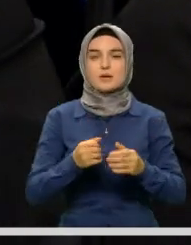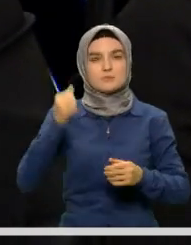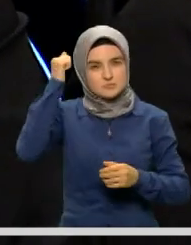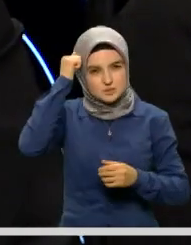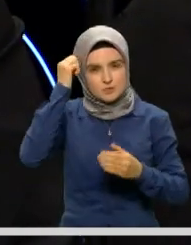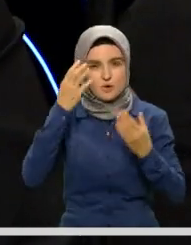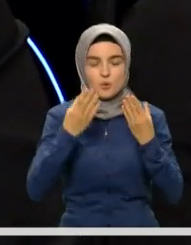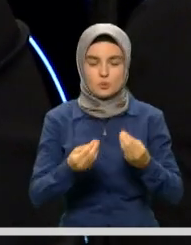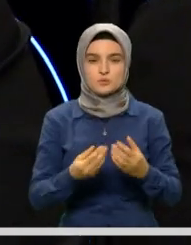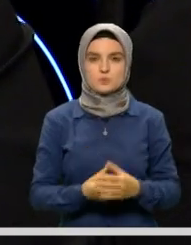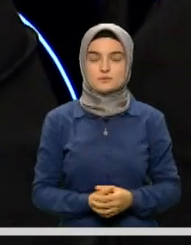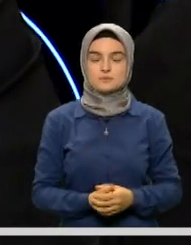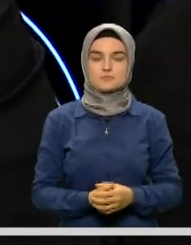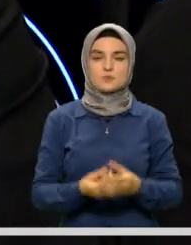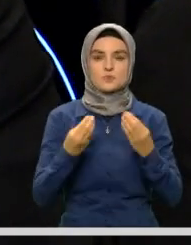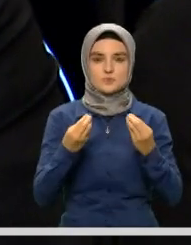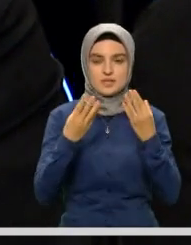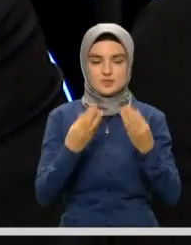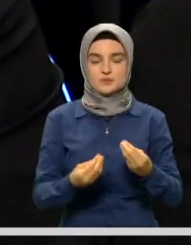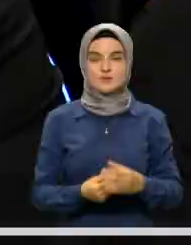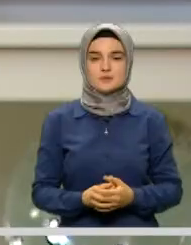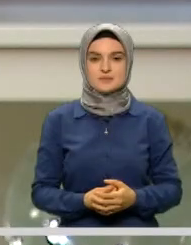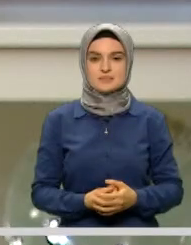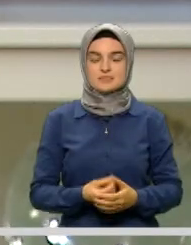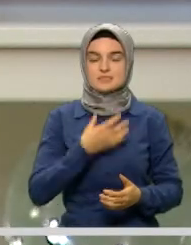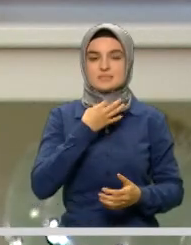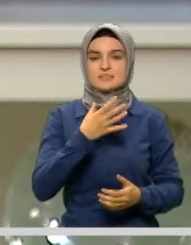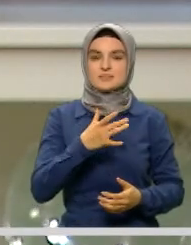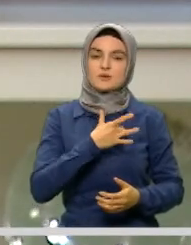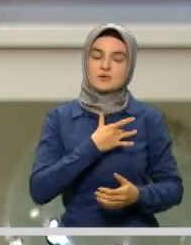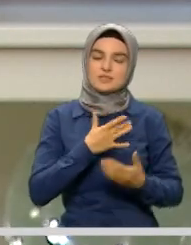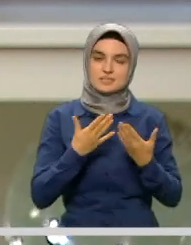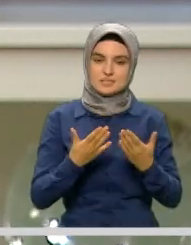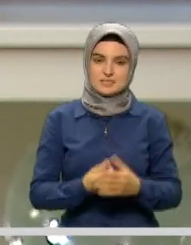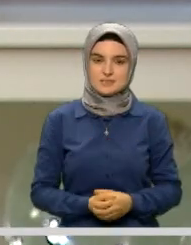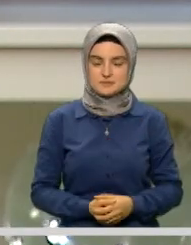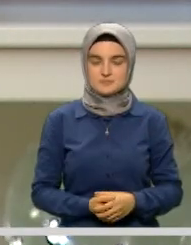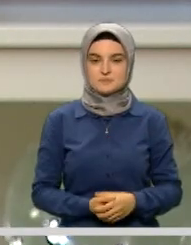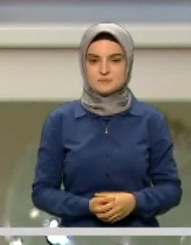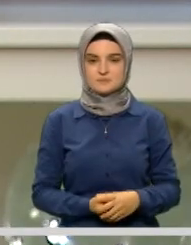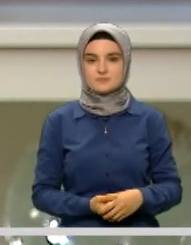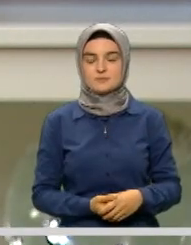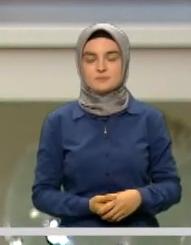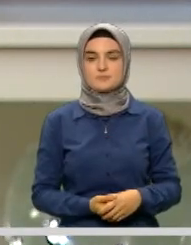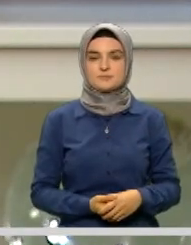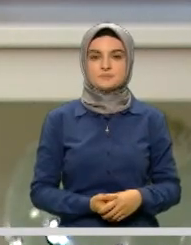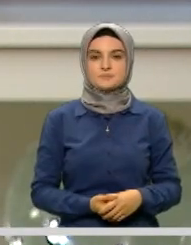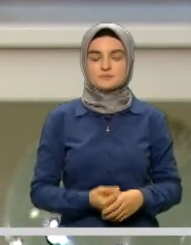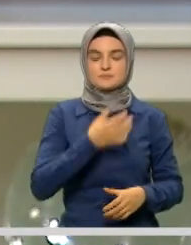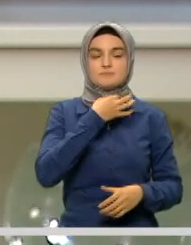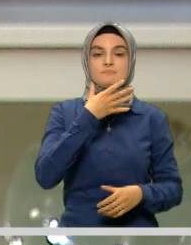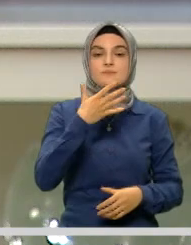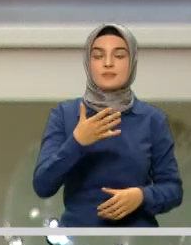oldu. Ayrıyeten bir güzellik oldu. Güzel oldu. Ağzınıza sağlık. Gönüllerinize sağlık. Gönlünüze sağlık sizlerin de. Teşekkür